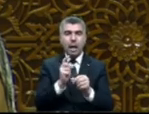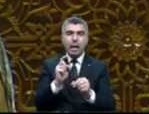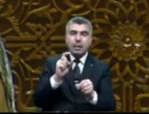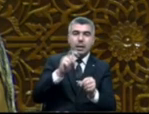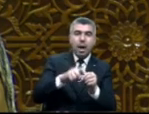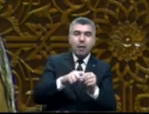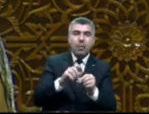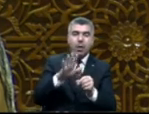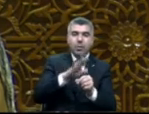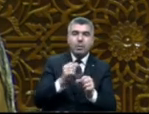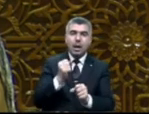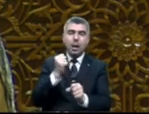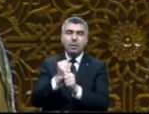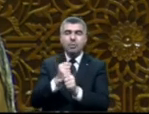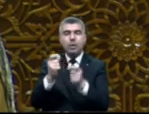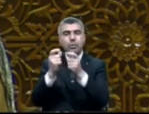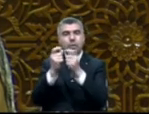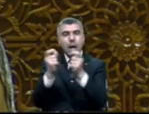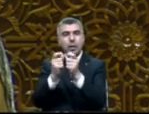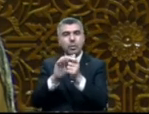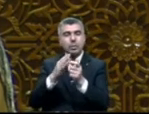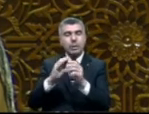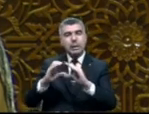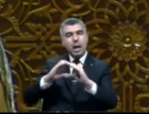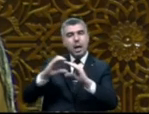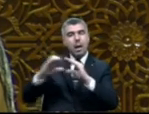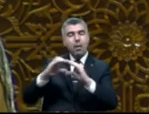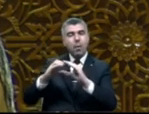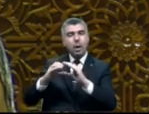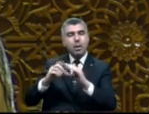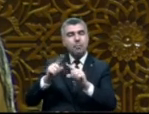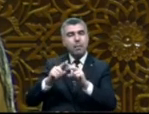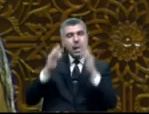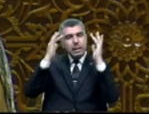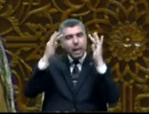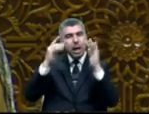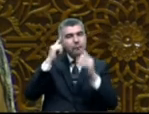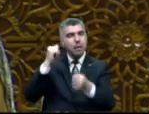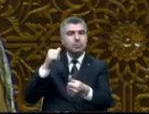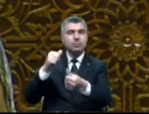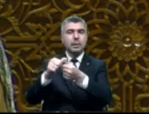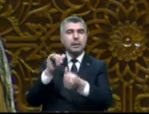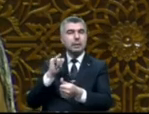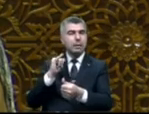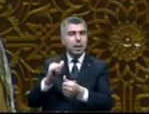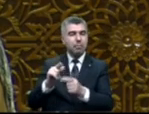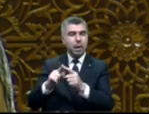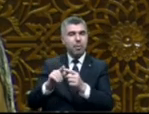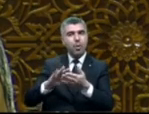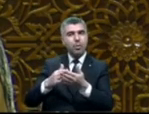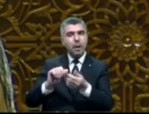والنقابات المهنية وأرباب العمل بالشكل الذي يجعل من الحوار الجاد والمسؤول ثقافة وقناعة راسخة وآلية ناجحة